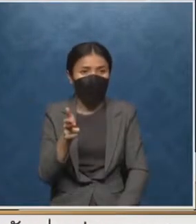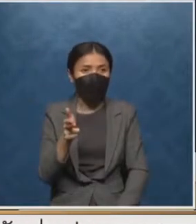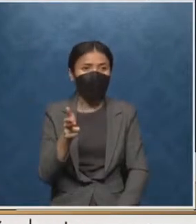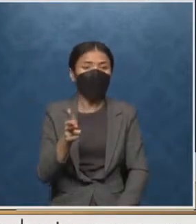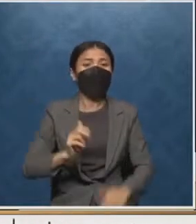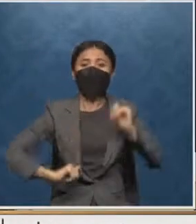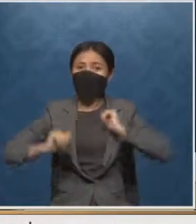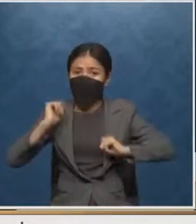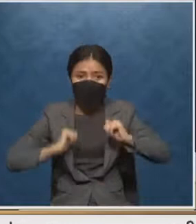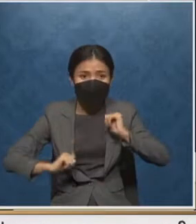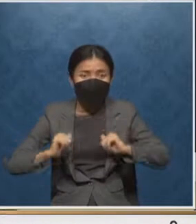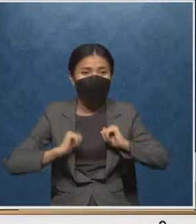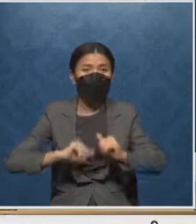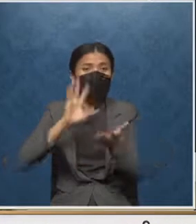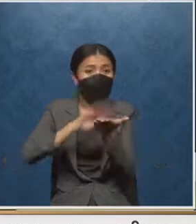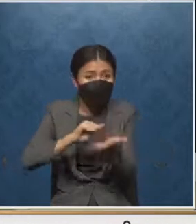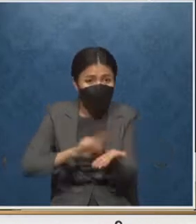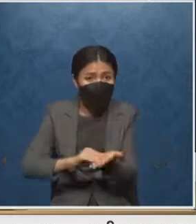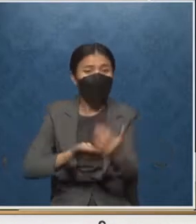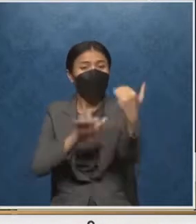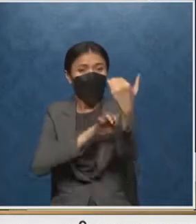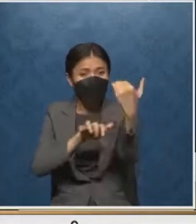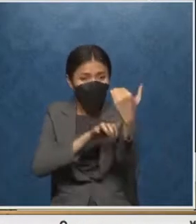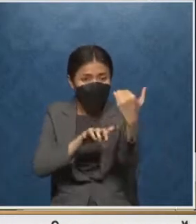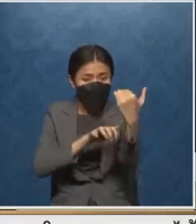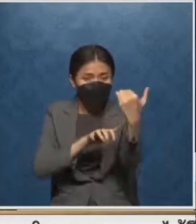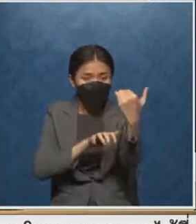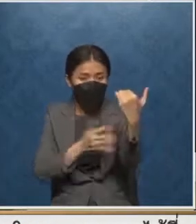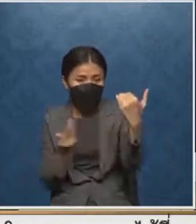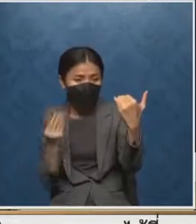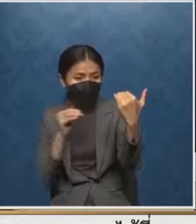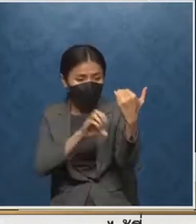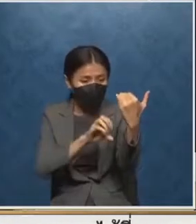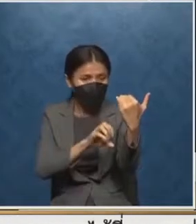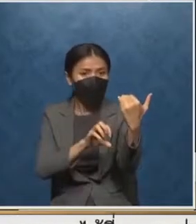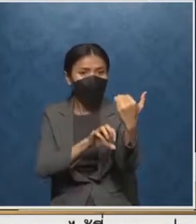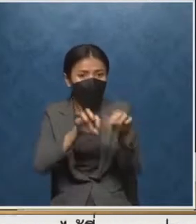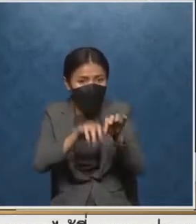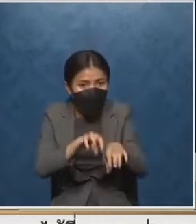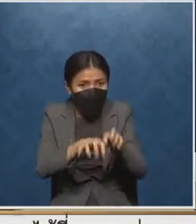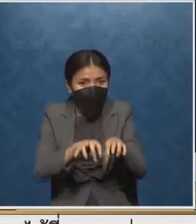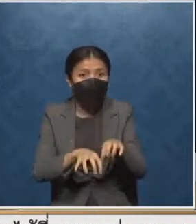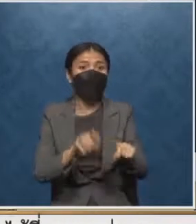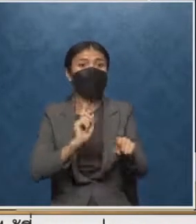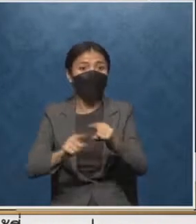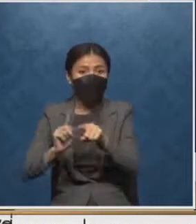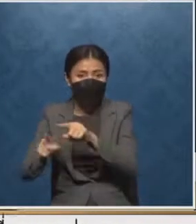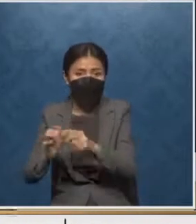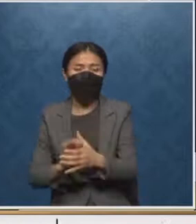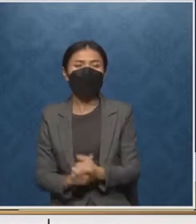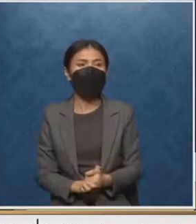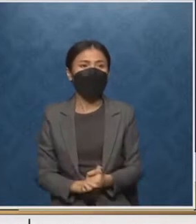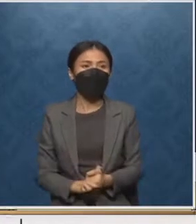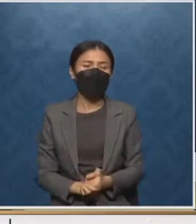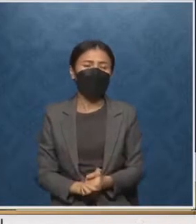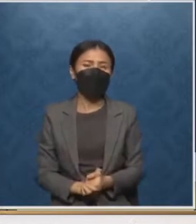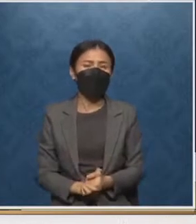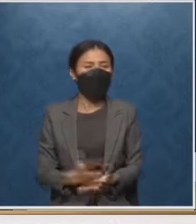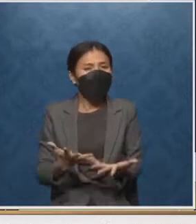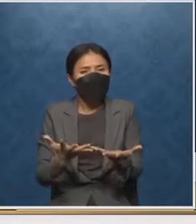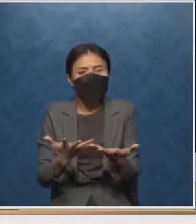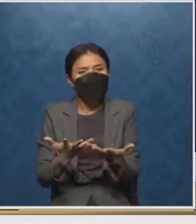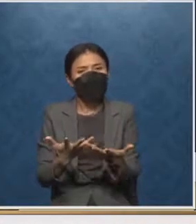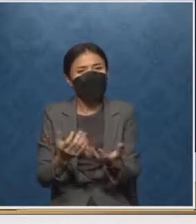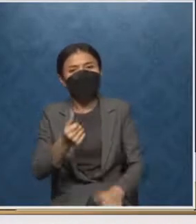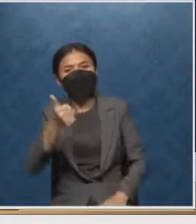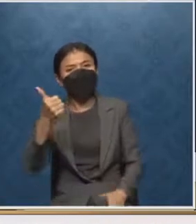แสดงข้อมูลคอมพิวเตอร์ในระบบคอมพิวเตอร์หรือได้จัดทําในรูปแบบอื่นใดตาม